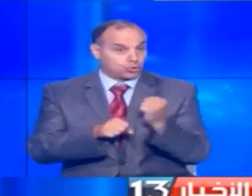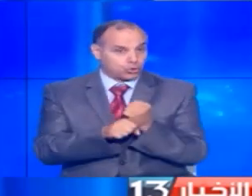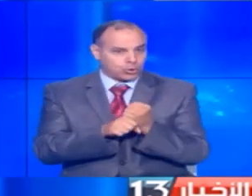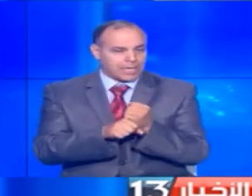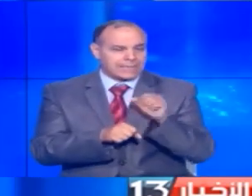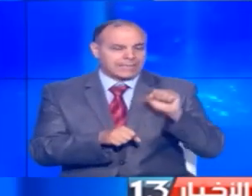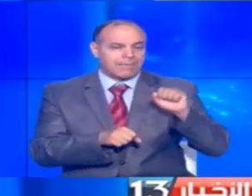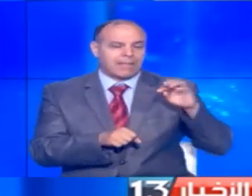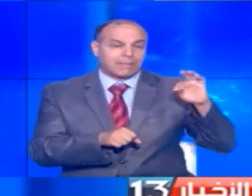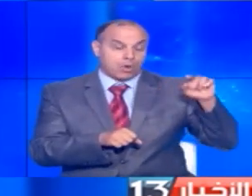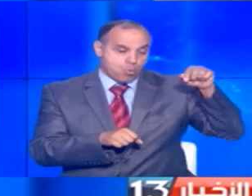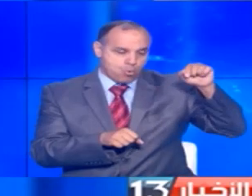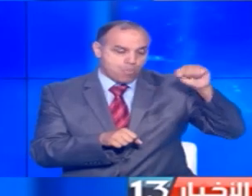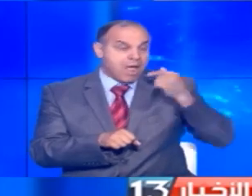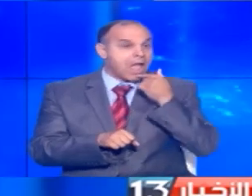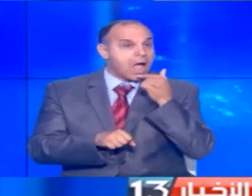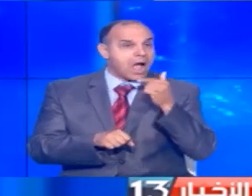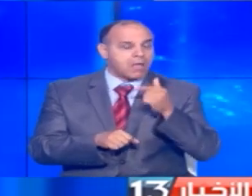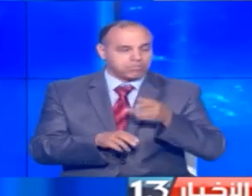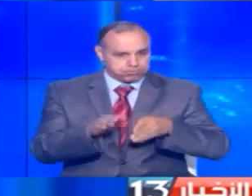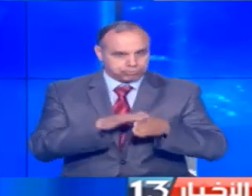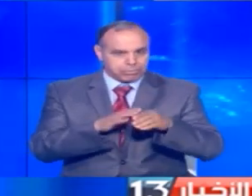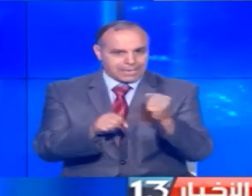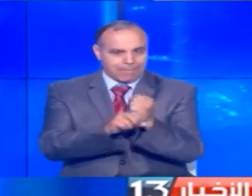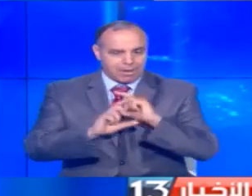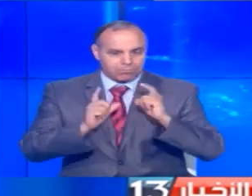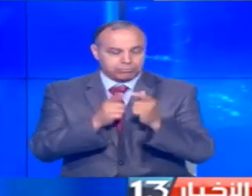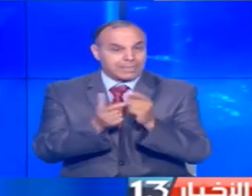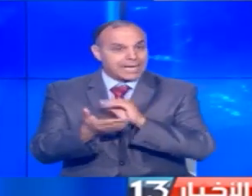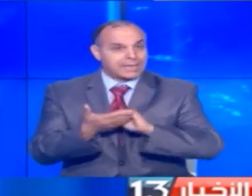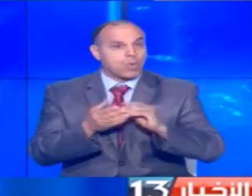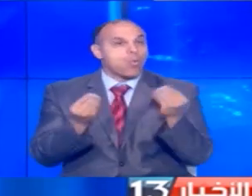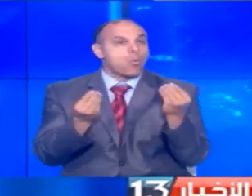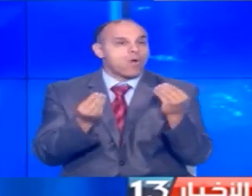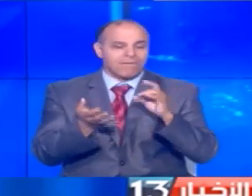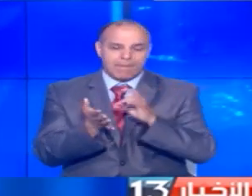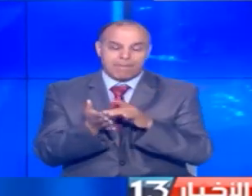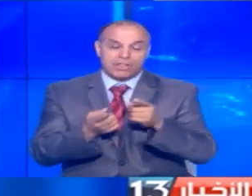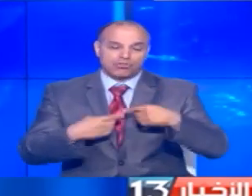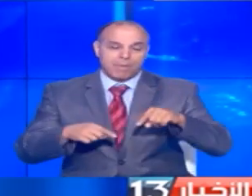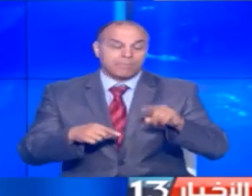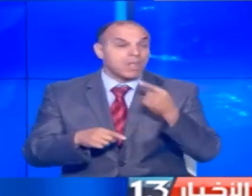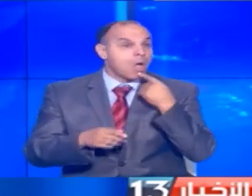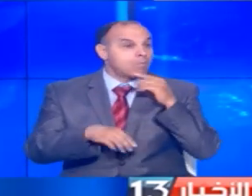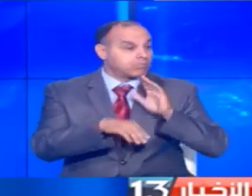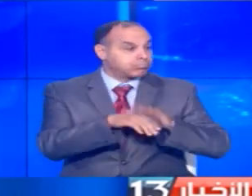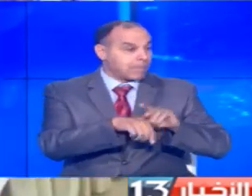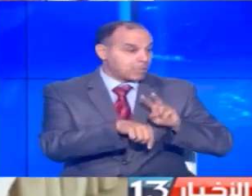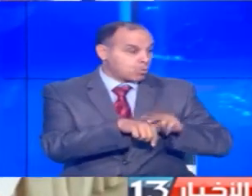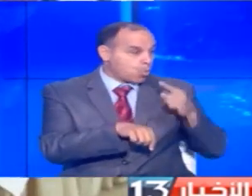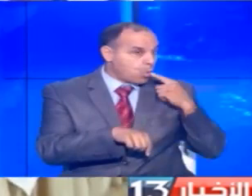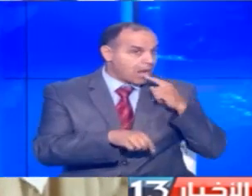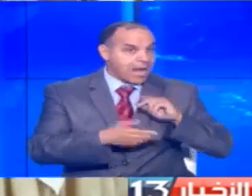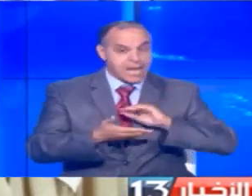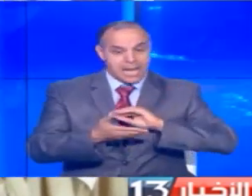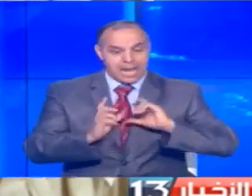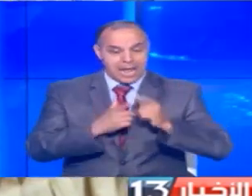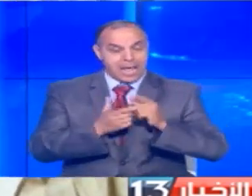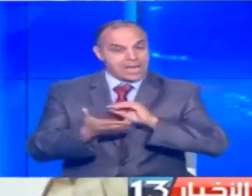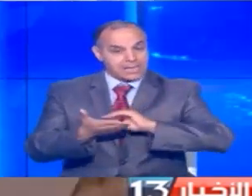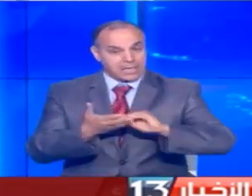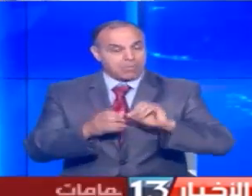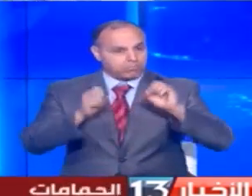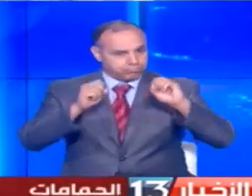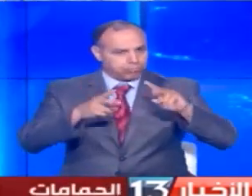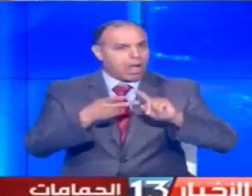سامي الطهري اليوم على هامش انطلاق أعمال الهيئة الإدارية بالحمامات. وأشار الطهري إلى أن الهيئة الإدارية ستحسم